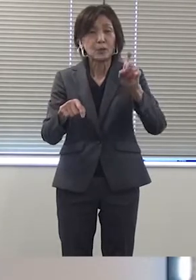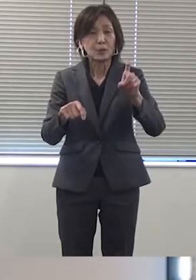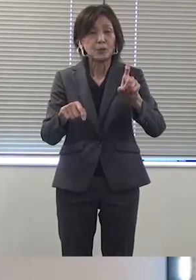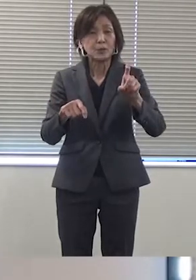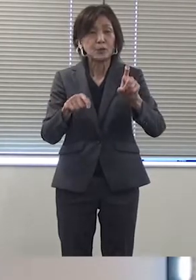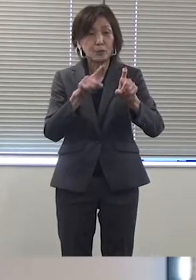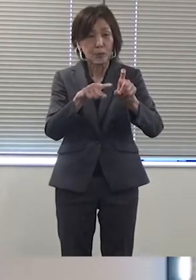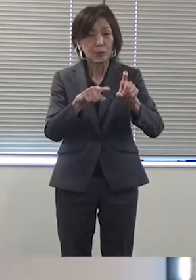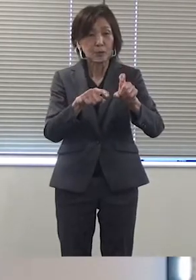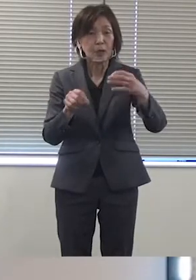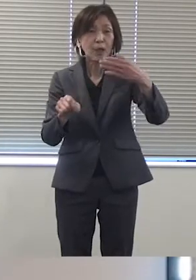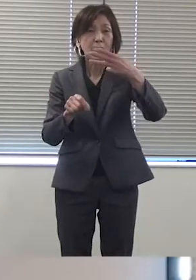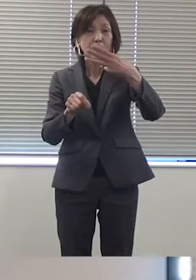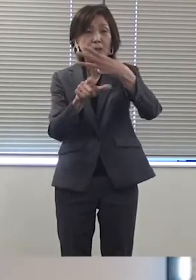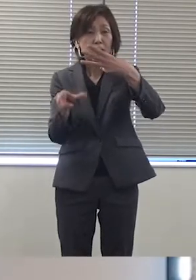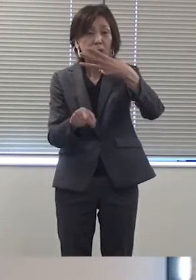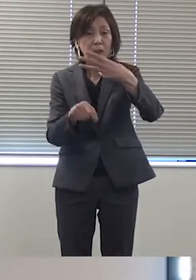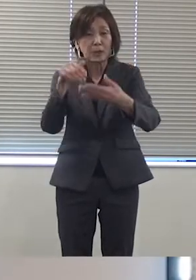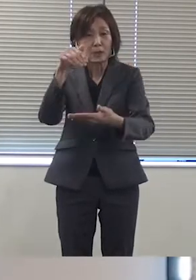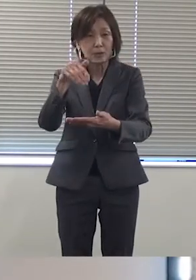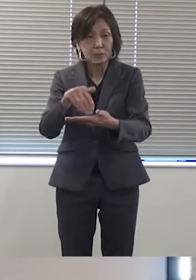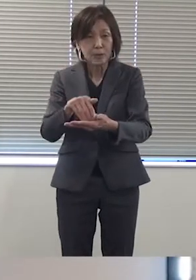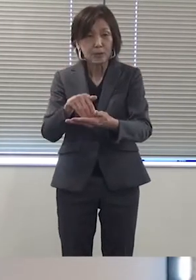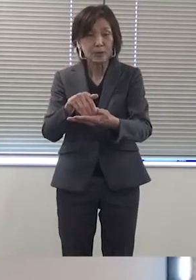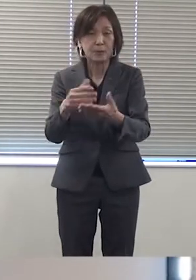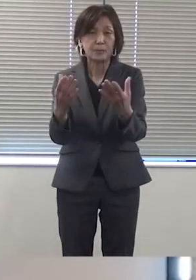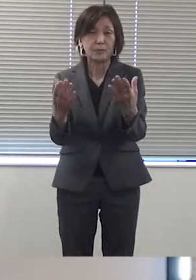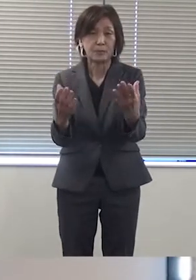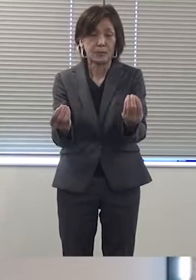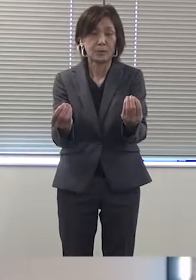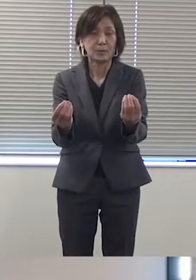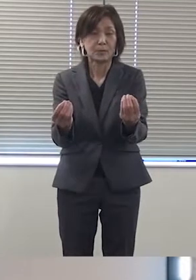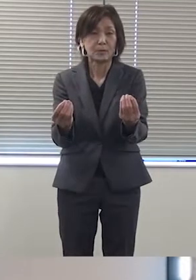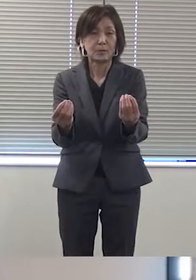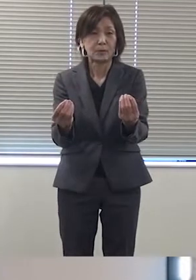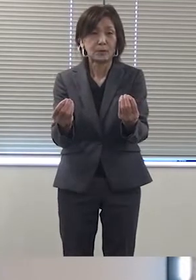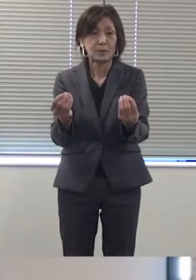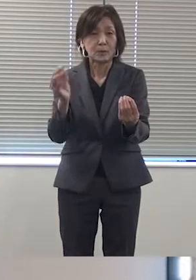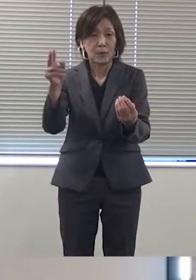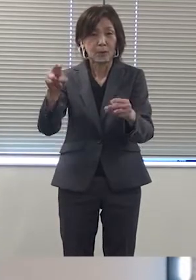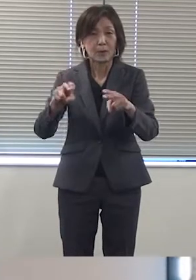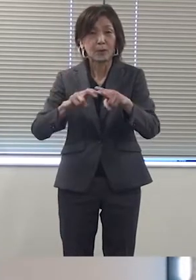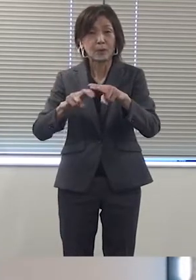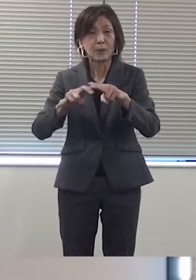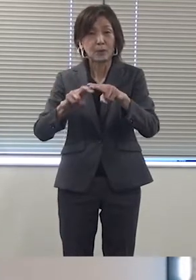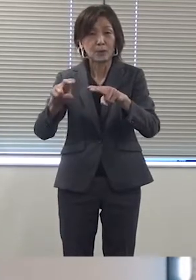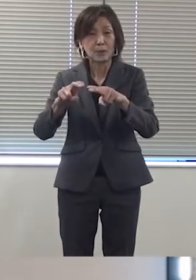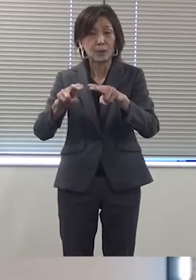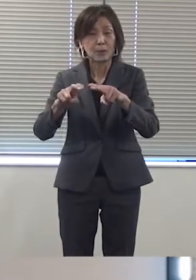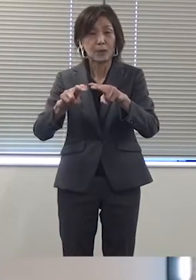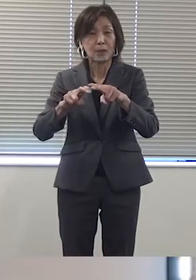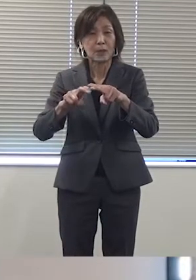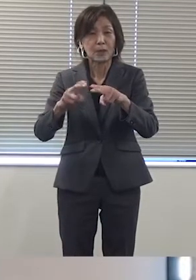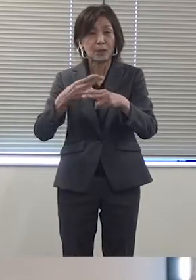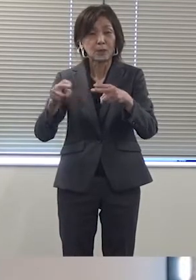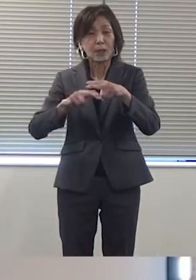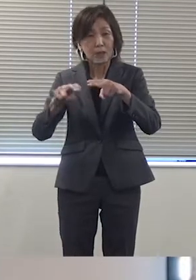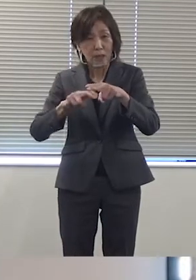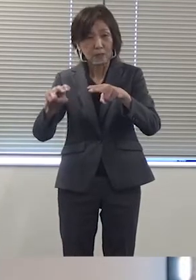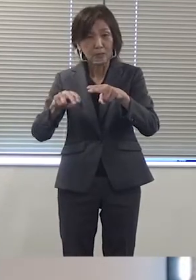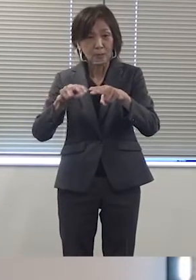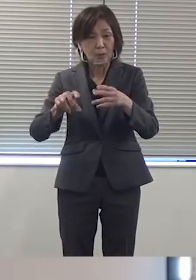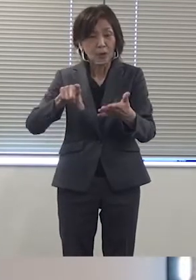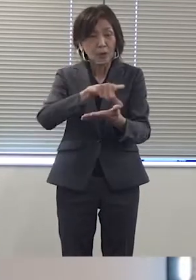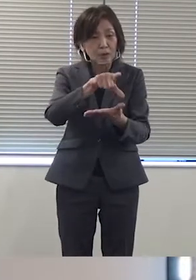ので、これから土佐田を含めて地域公共交通をいかに残していくかという本格的な検討をしない